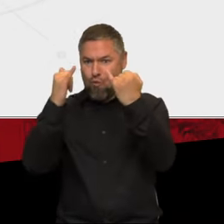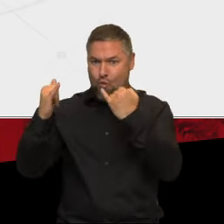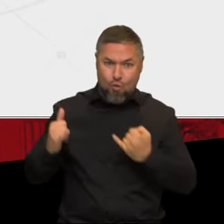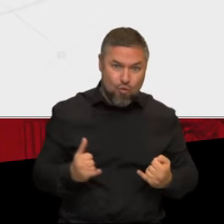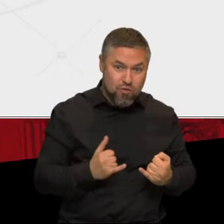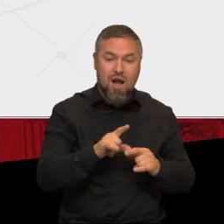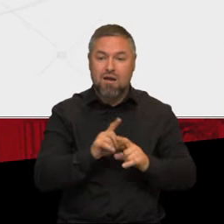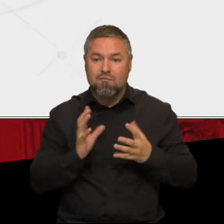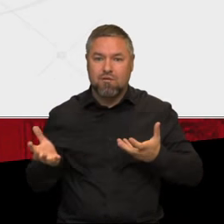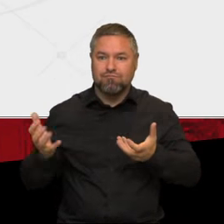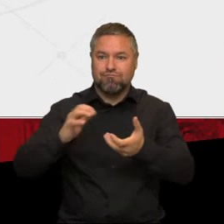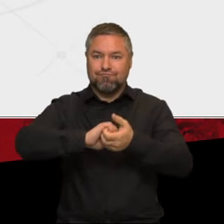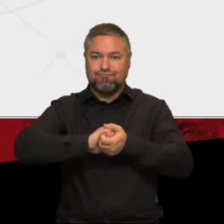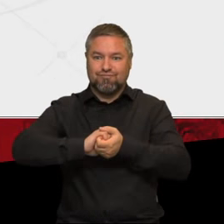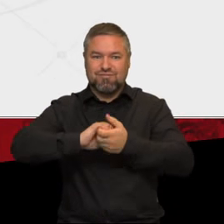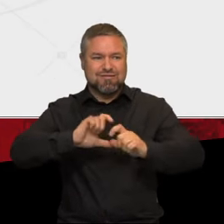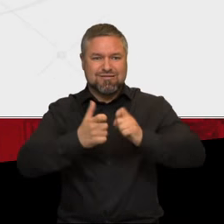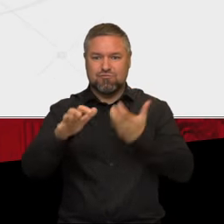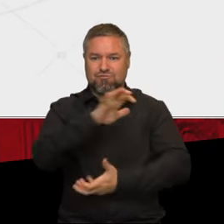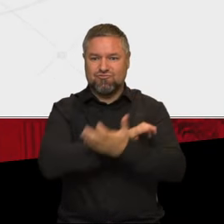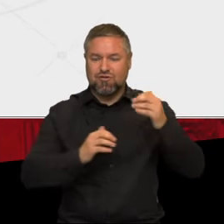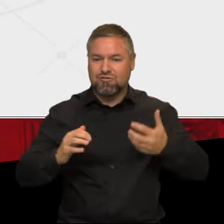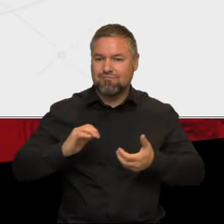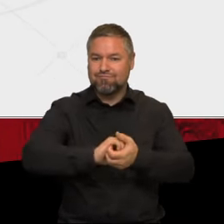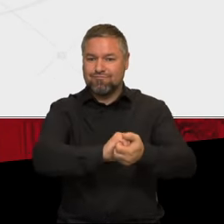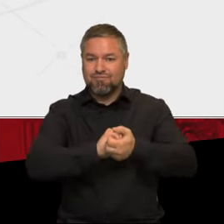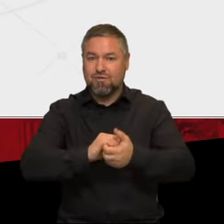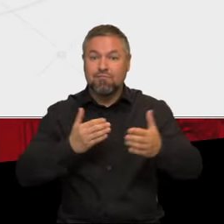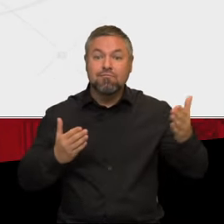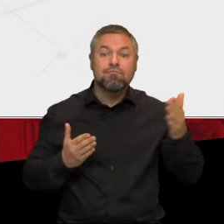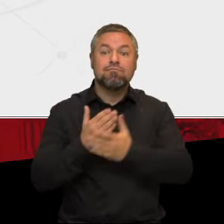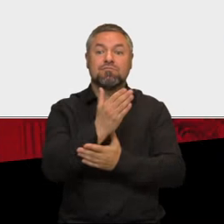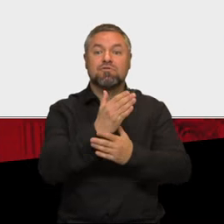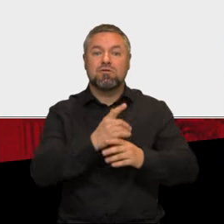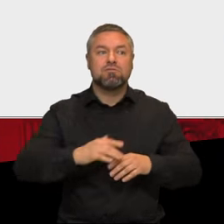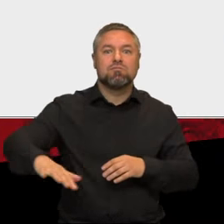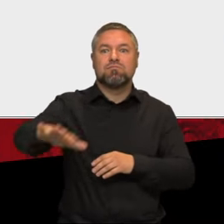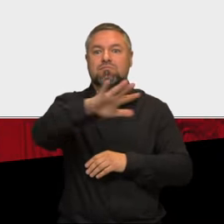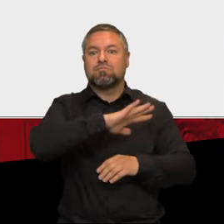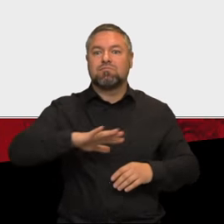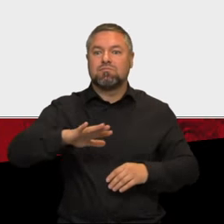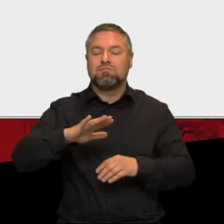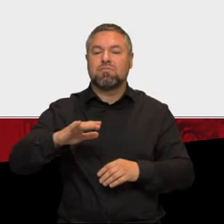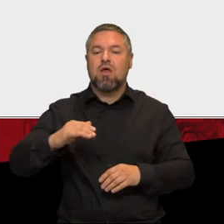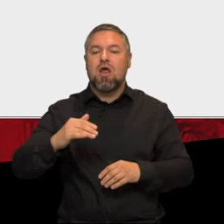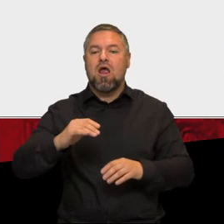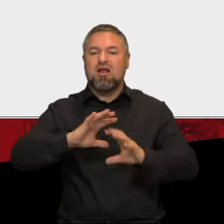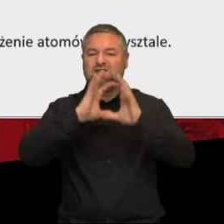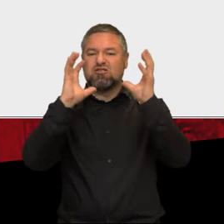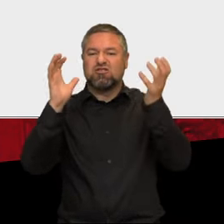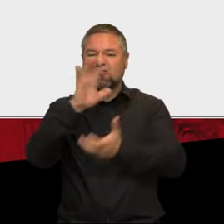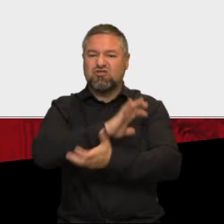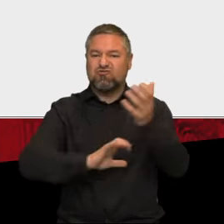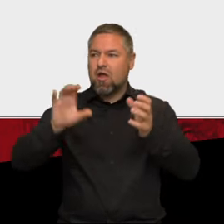zarazem jedność ludzi na całym świecie poprzez symbolikę kontynentów.